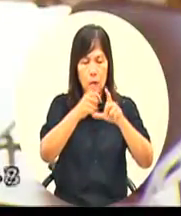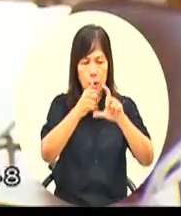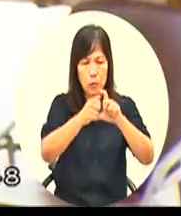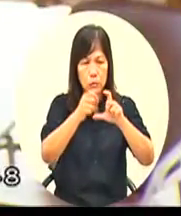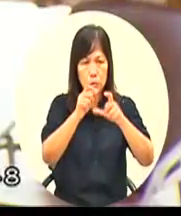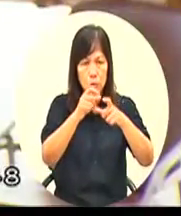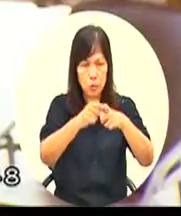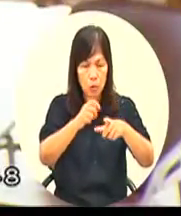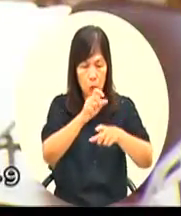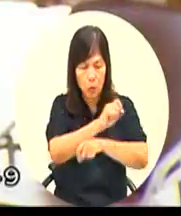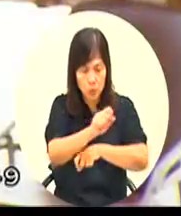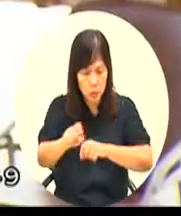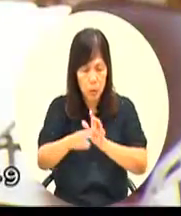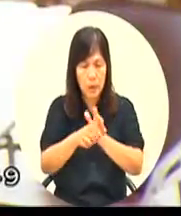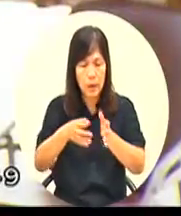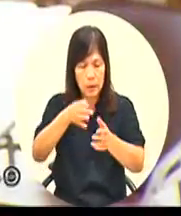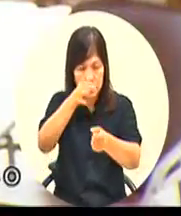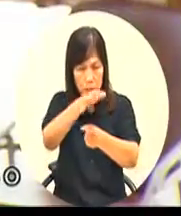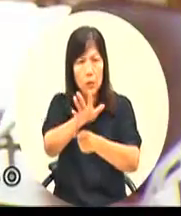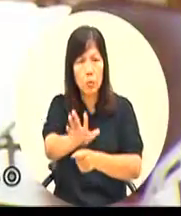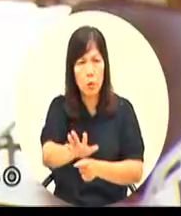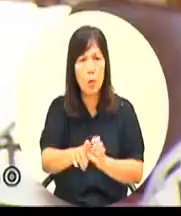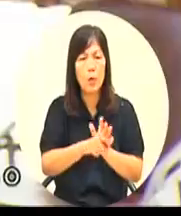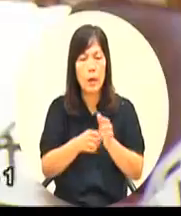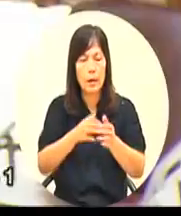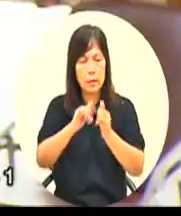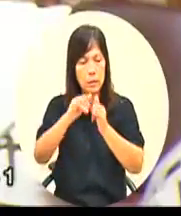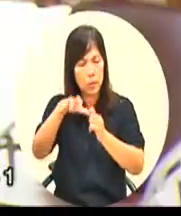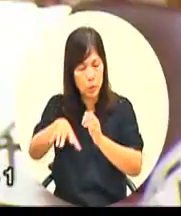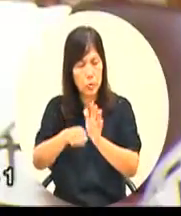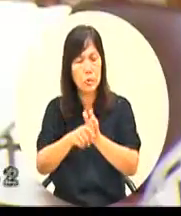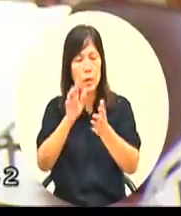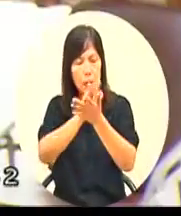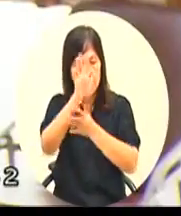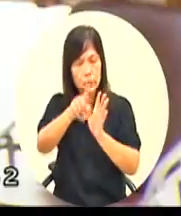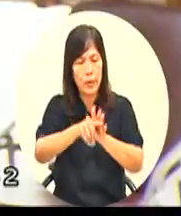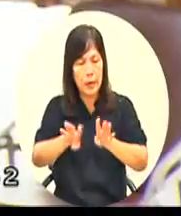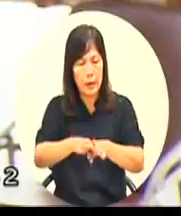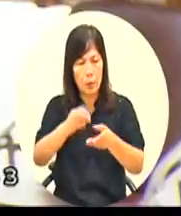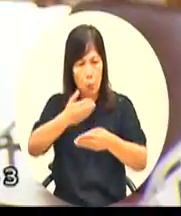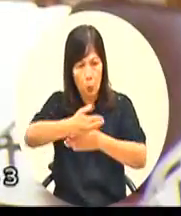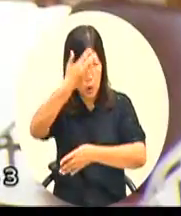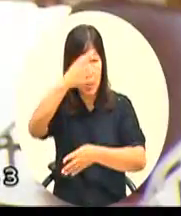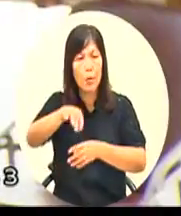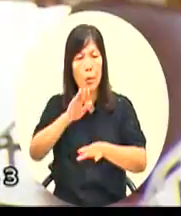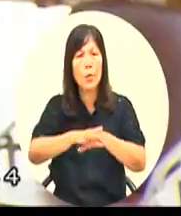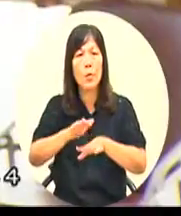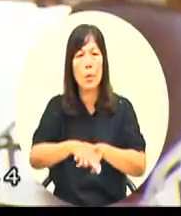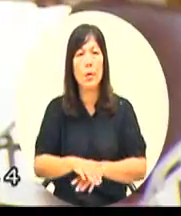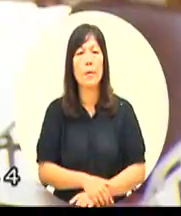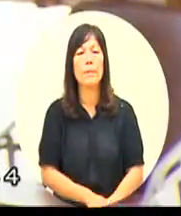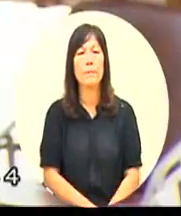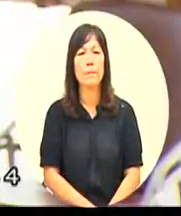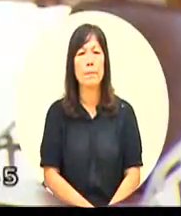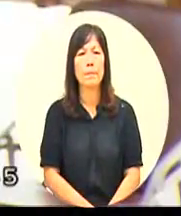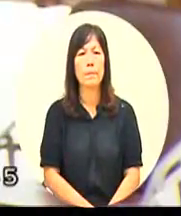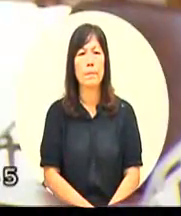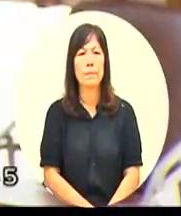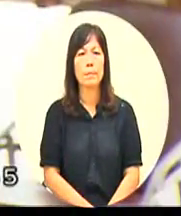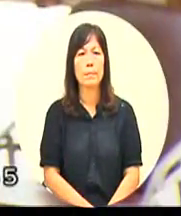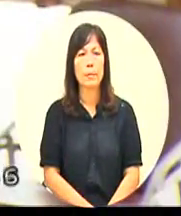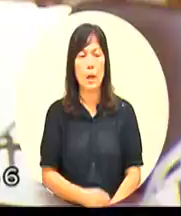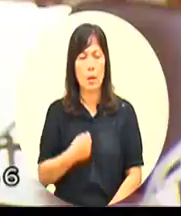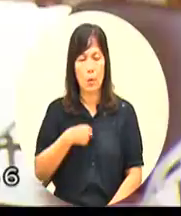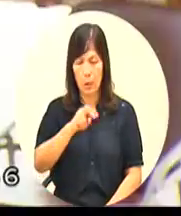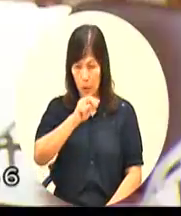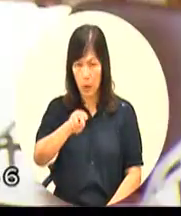注一些经费，那我们社会局那未来可能会在这边做启用典礼了那是因为我看